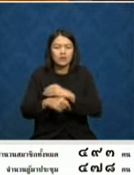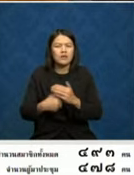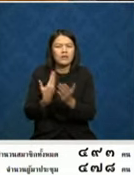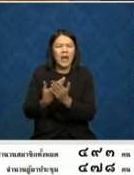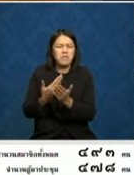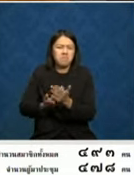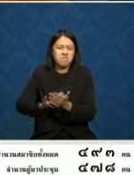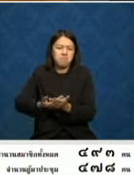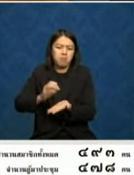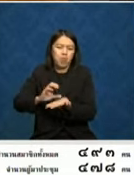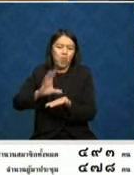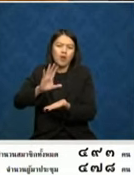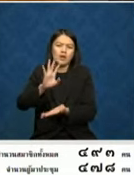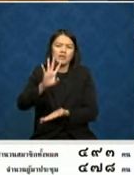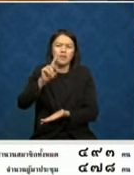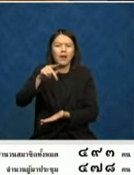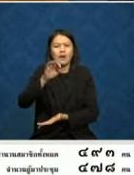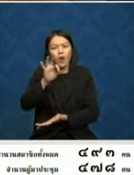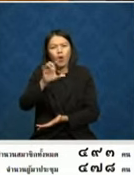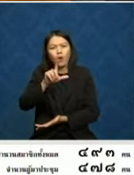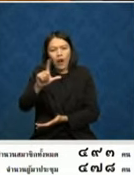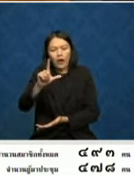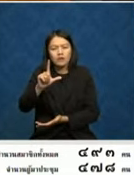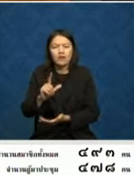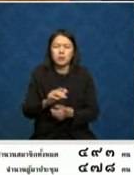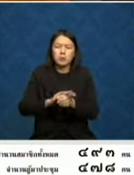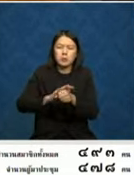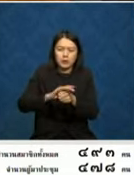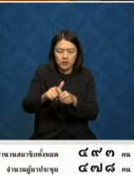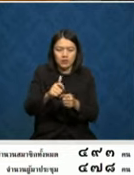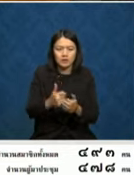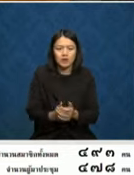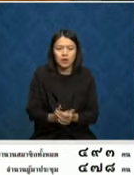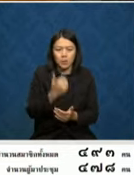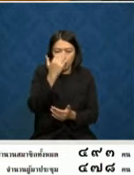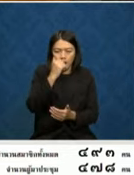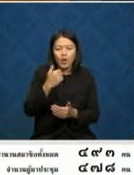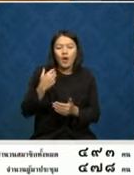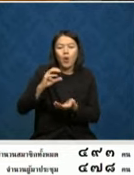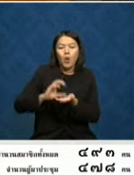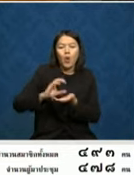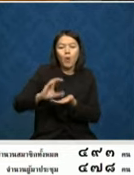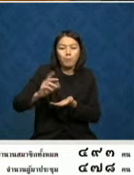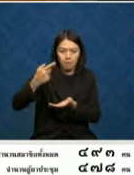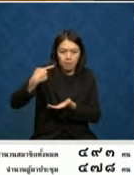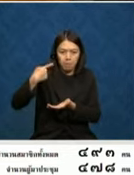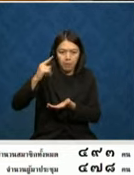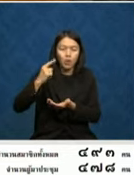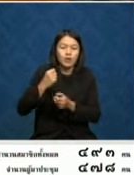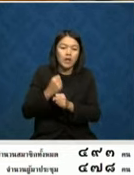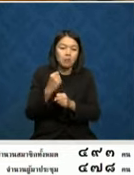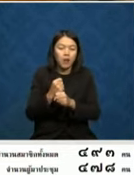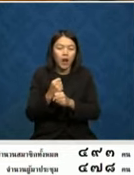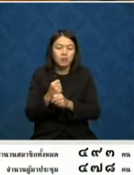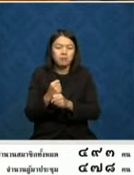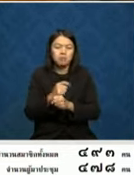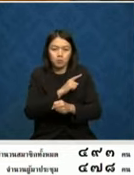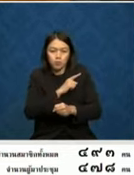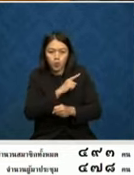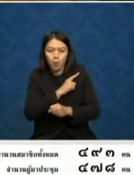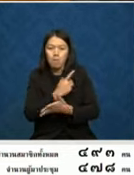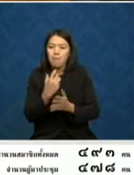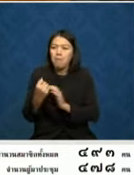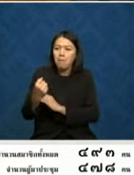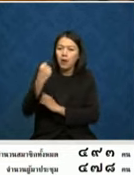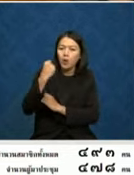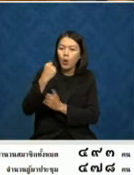มากนะครับ 4,900 กว่าล้านบาทแต่เป็นงบประมาณที่มีประโยชน์และก็ดำเนินภารกิจนอกจากด้านความมั่นค